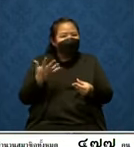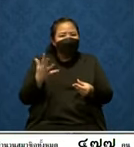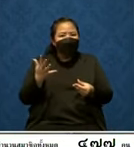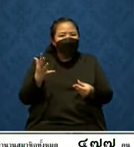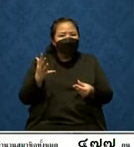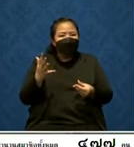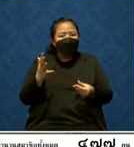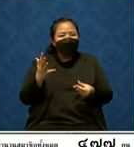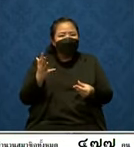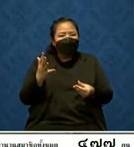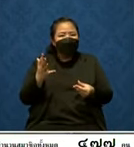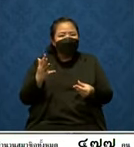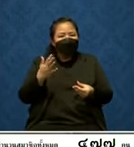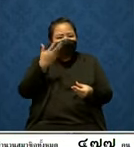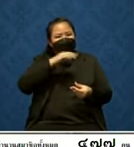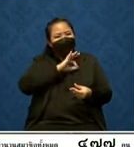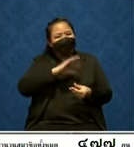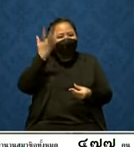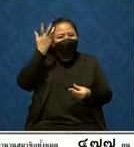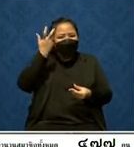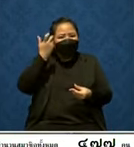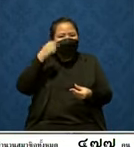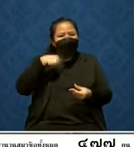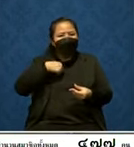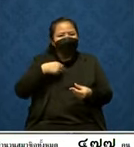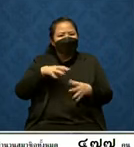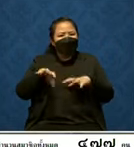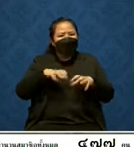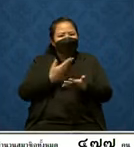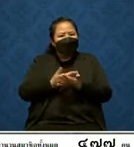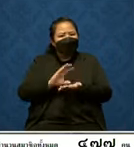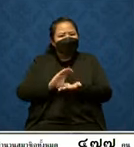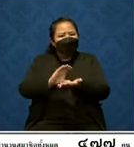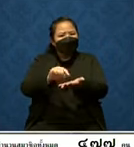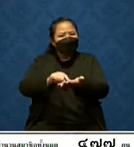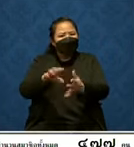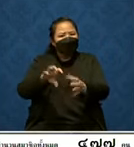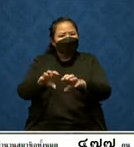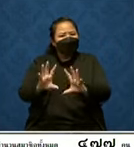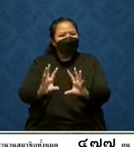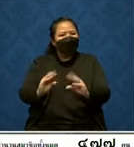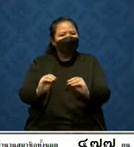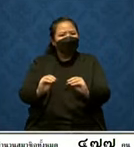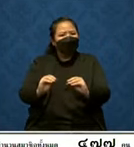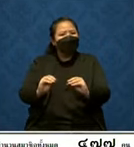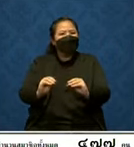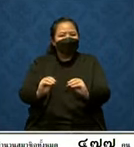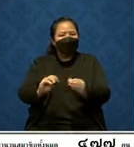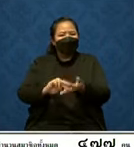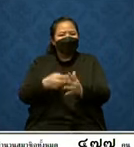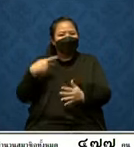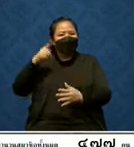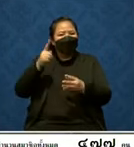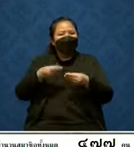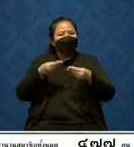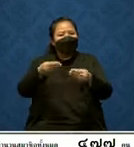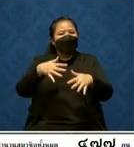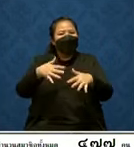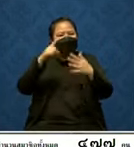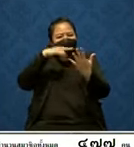านทำให้รู้สึกกังวลว่างบประมาณที่จัดสรรไปนี่จะสูญเปล่าหรือไม่สามารถก่อให้เกิดประโยชน์ต่อประเทศชาติได้อย่